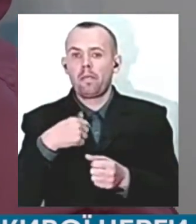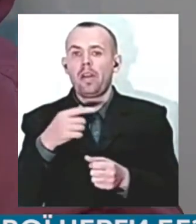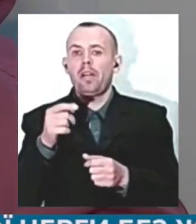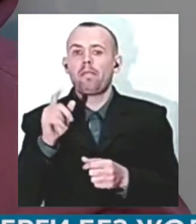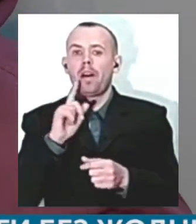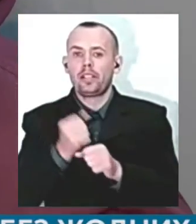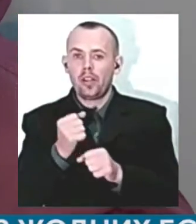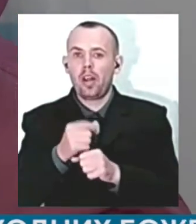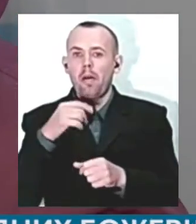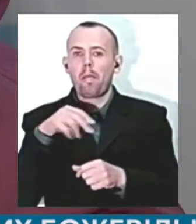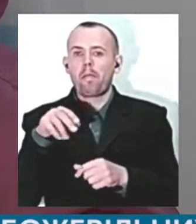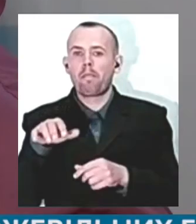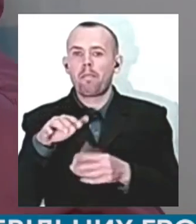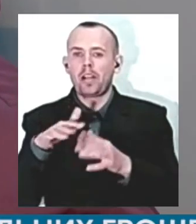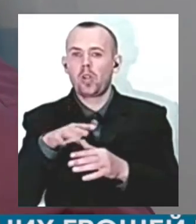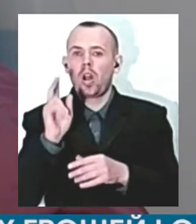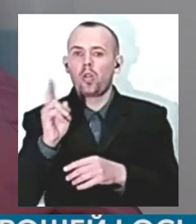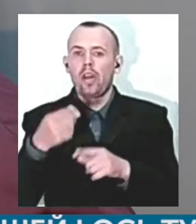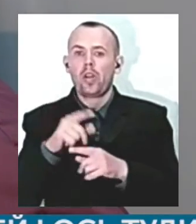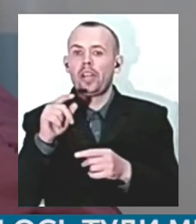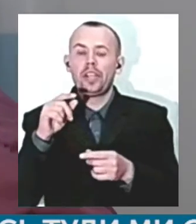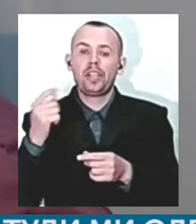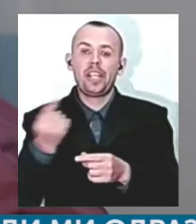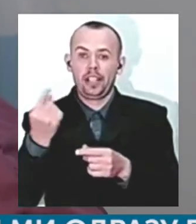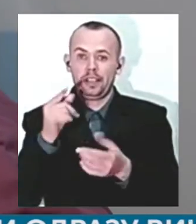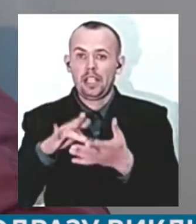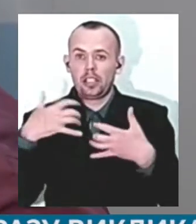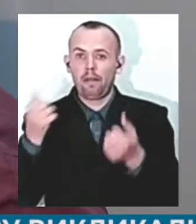Котовського, єдиний центр здоров'я, який